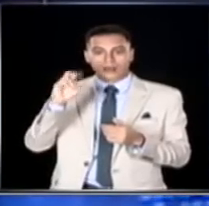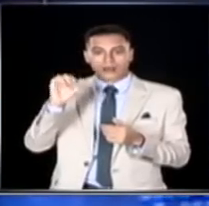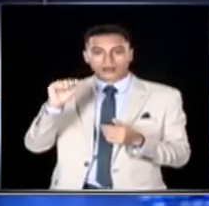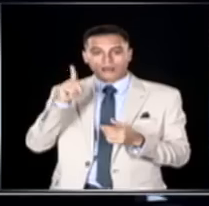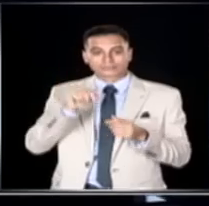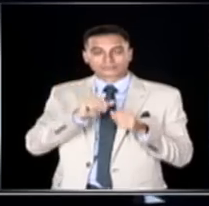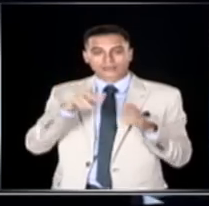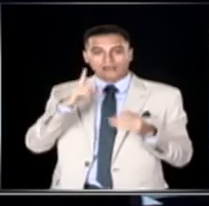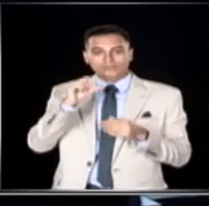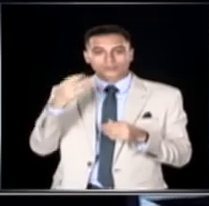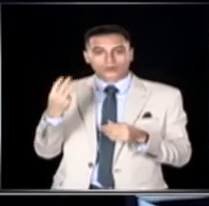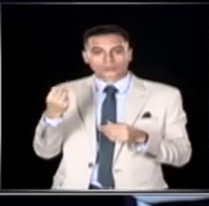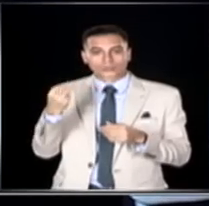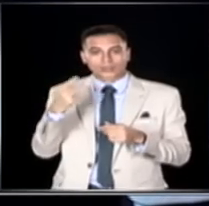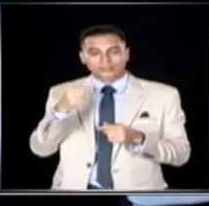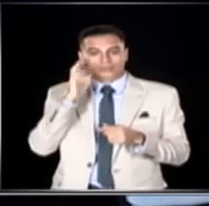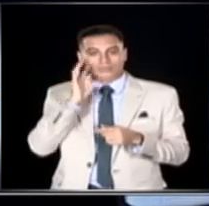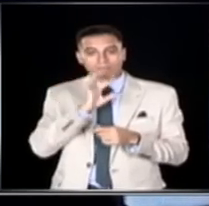تطير.